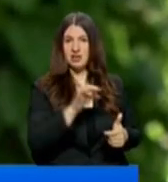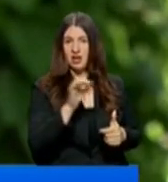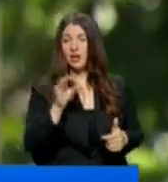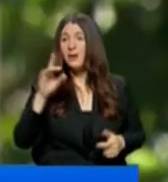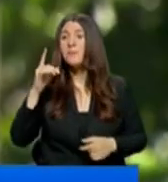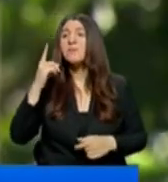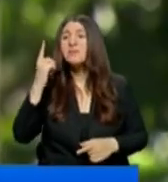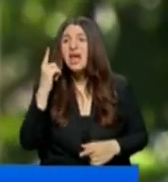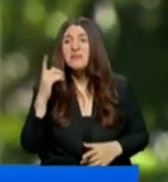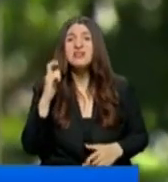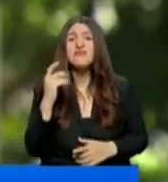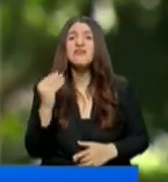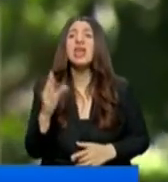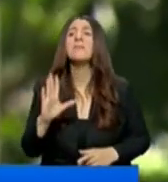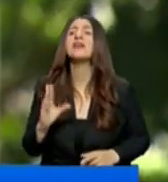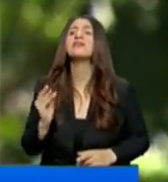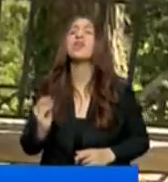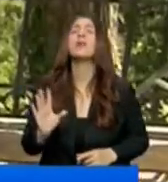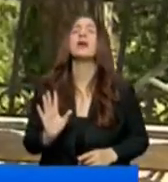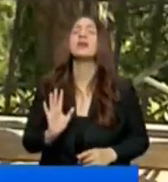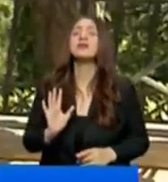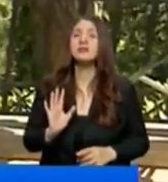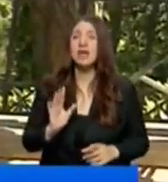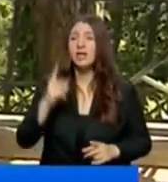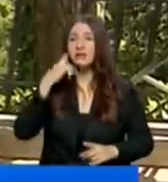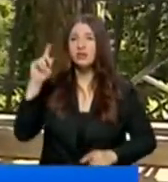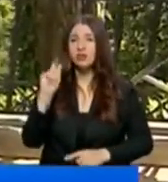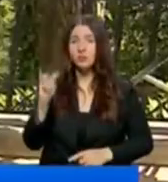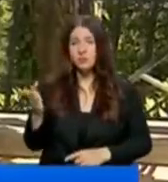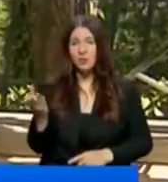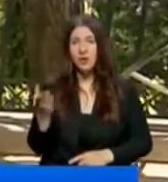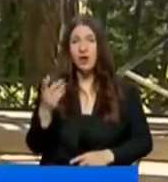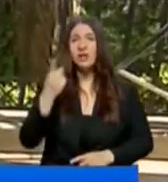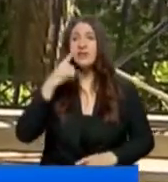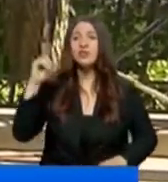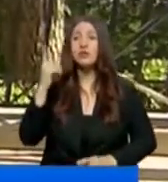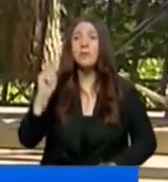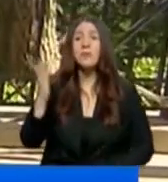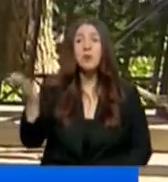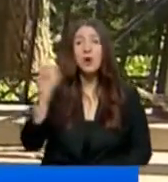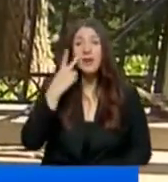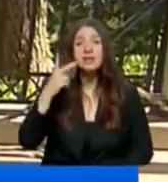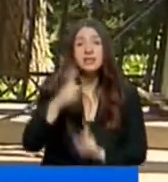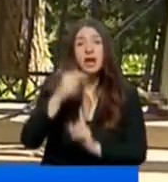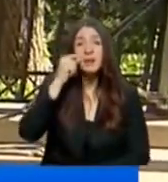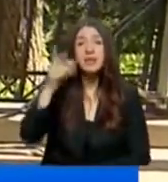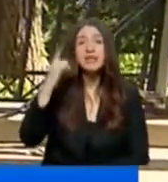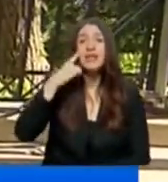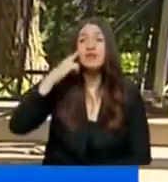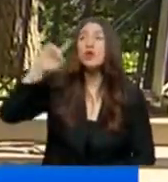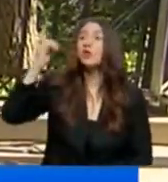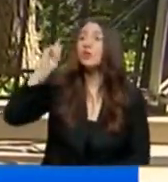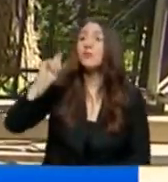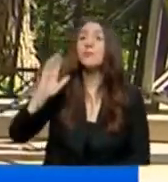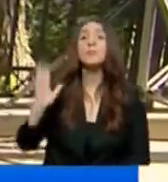Birisine bile cevap veremez. Veremez. Başka ne devleti var mesela? Devleti yönetemiyor efendim. Devleti yönetemiyor. Bakın İsmail Bey, devleti